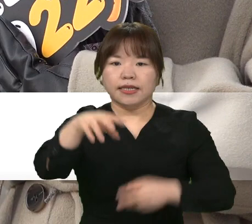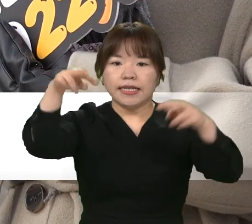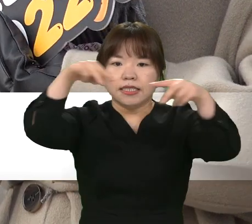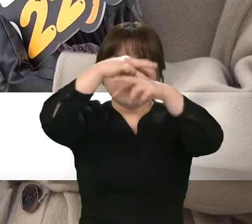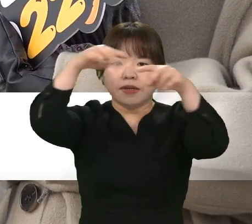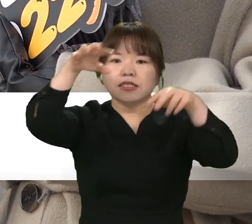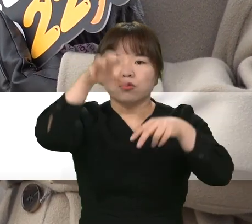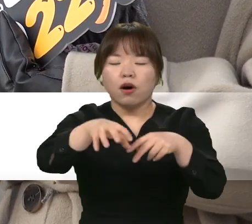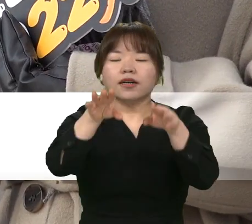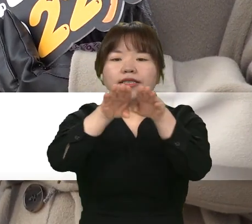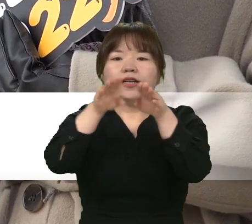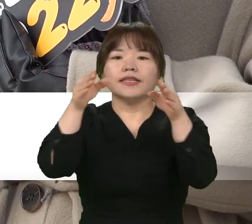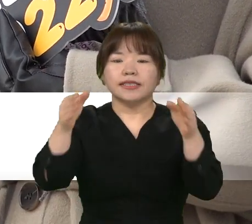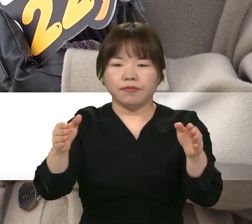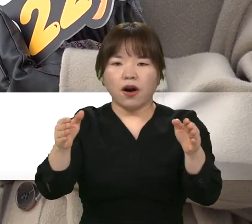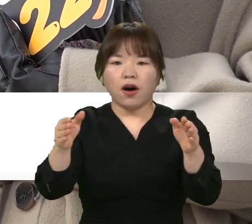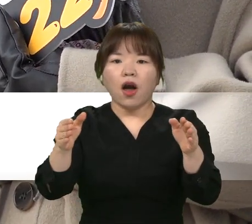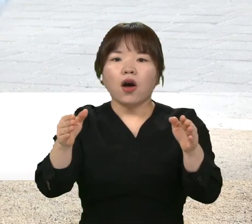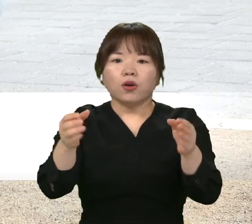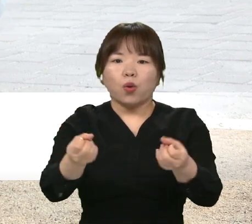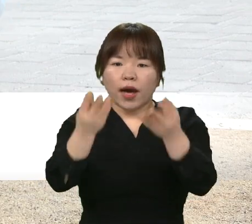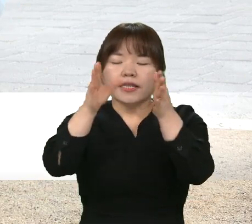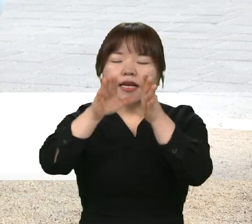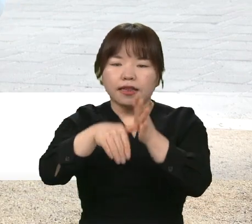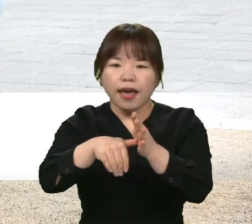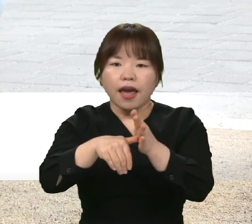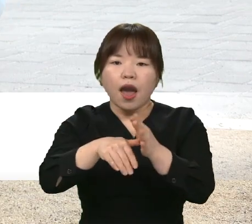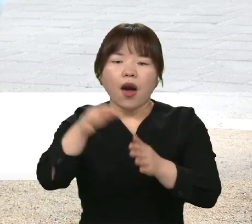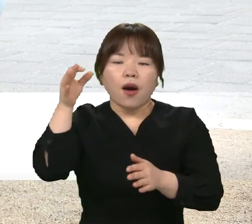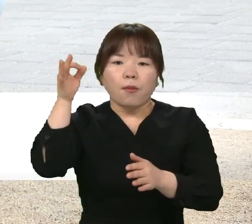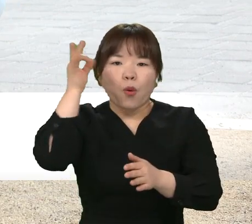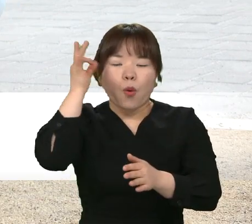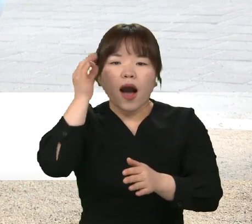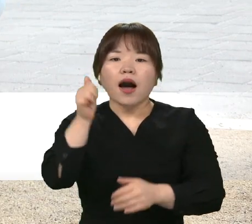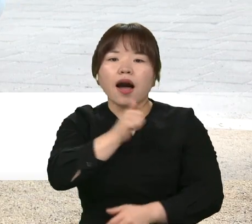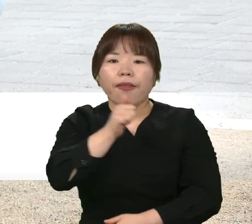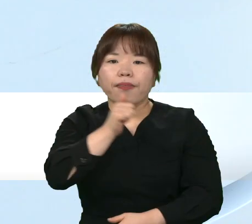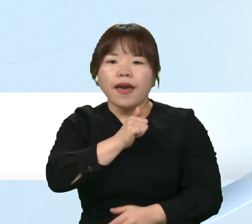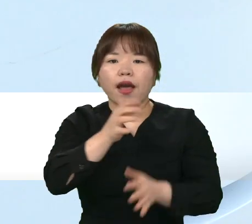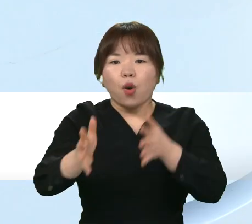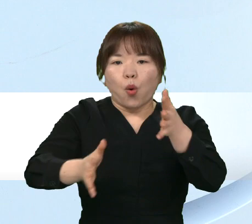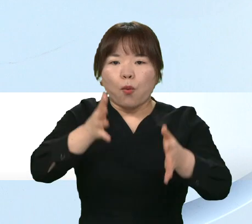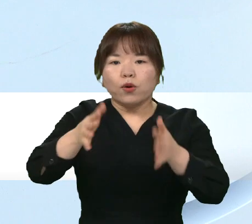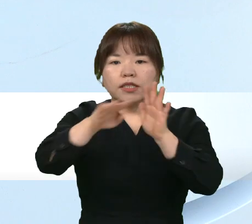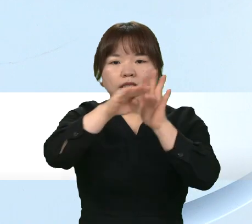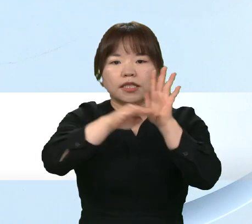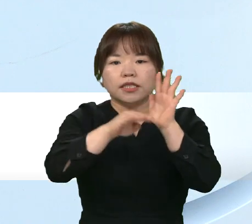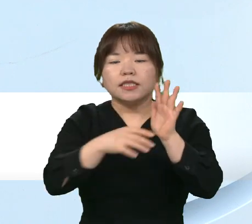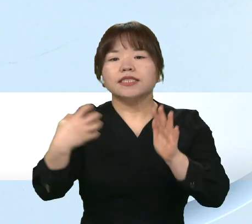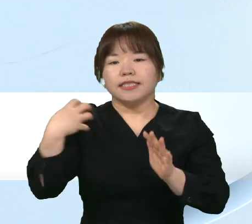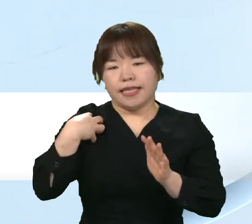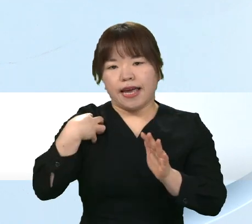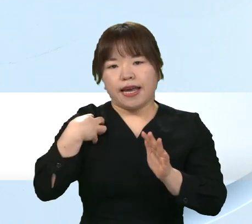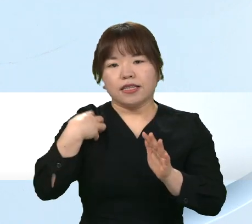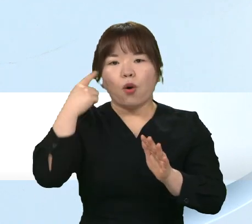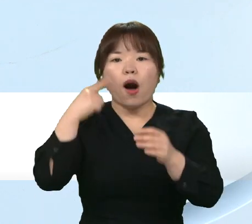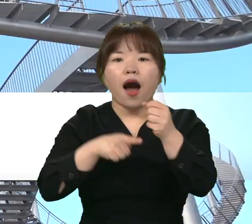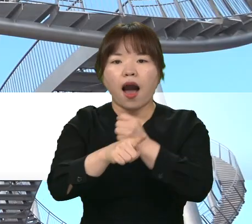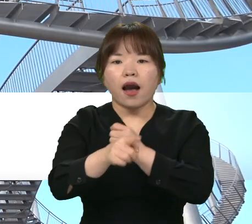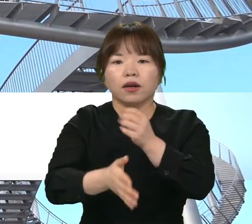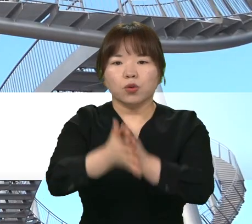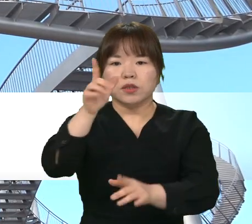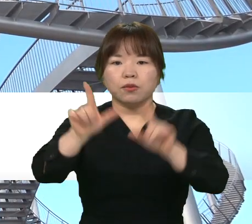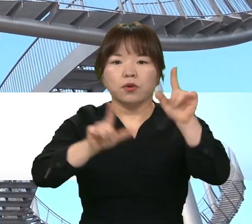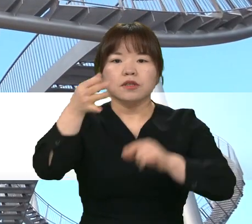스페이스워크에서 개최됐으며 특히 이날 행사는 포항시 안내로봇 포시즌의 첨단과학도시 포항에